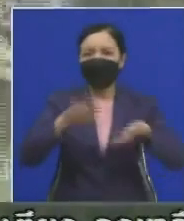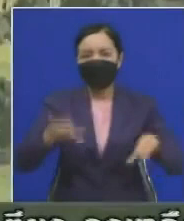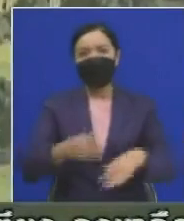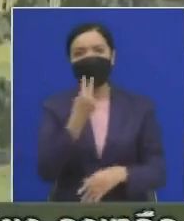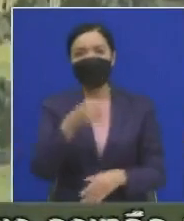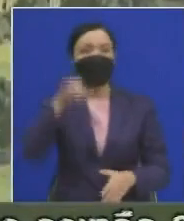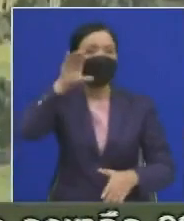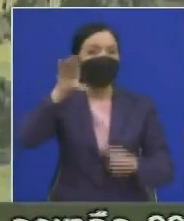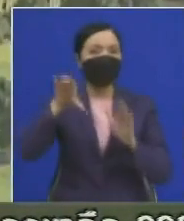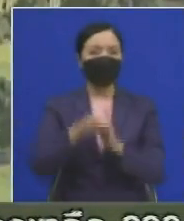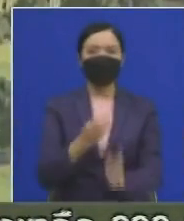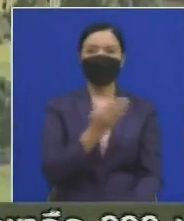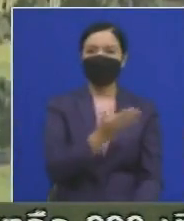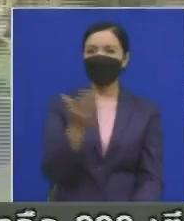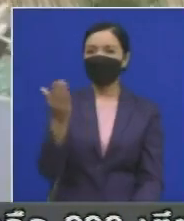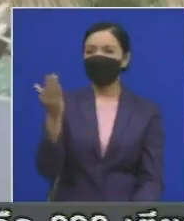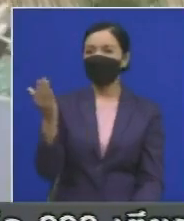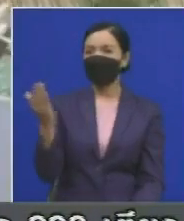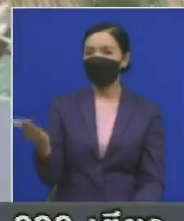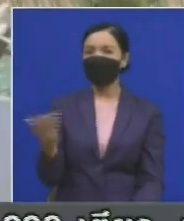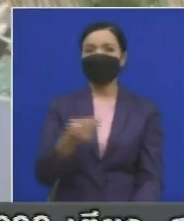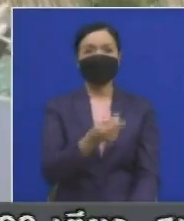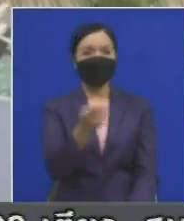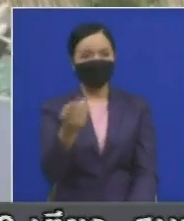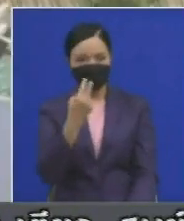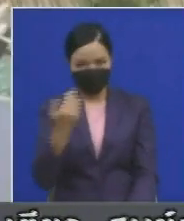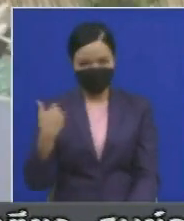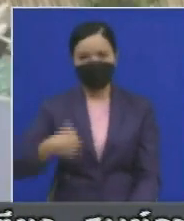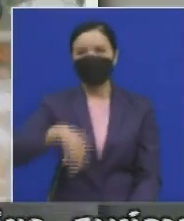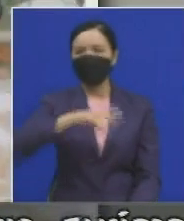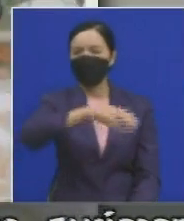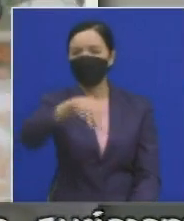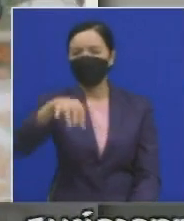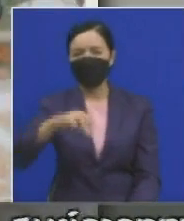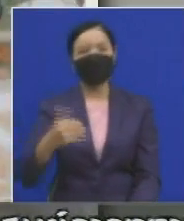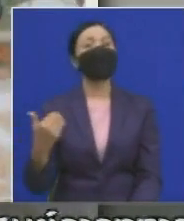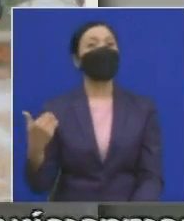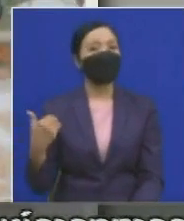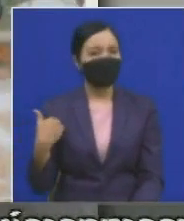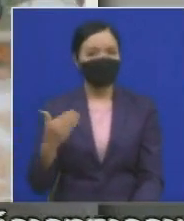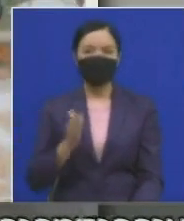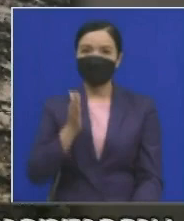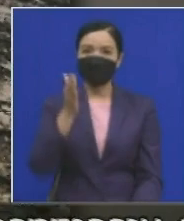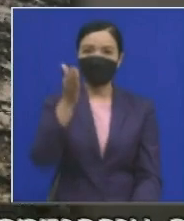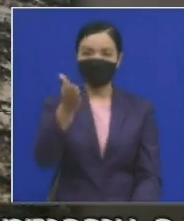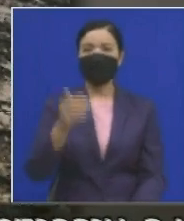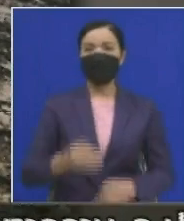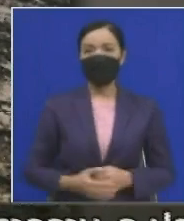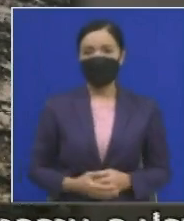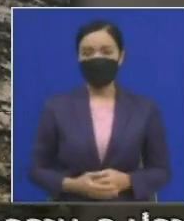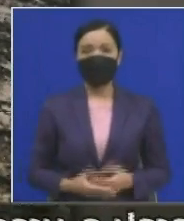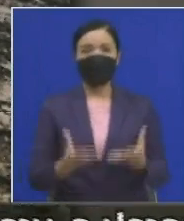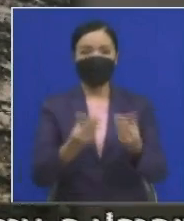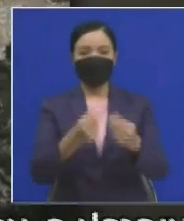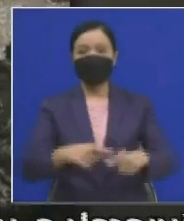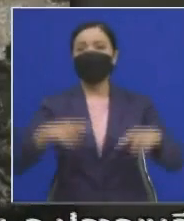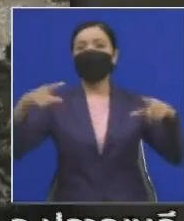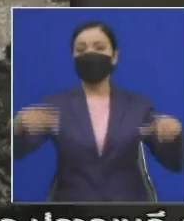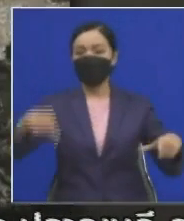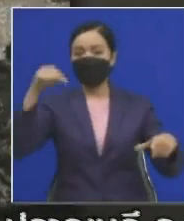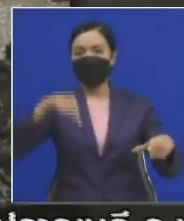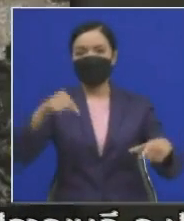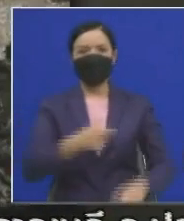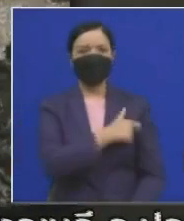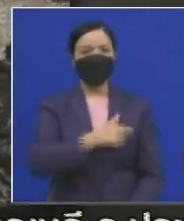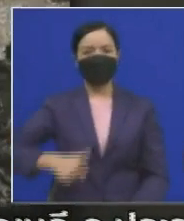เอาภาพมาใหชมเพื่อนะพชเหวะสุท้ายแลวเนี่ย ก็จะเกิดส่งเรานี้ขนมาแลวเกิดขึ้นบนที่ดินพระ